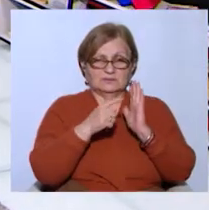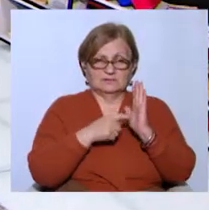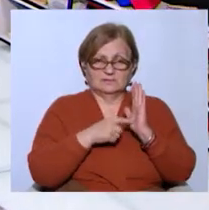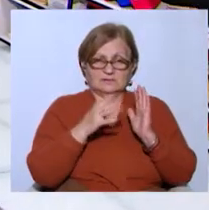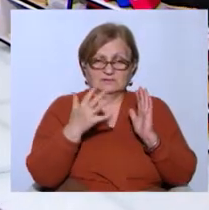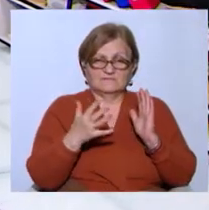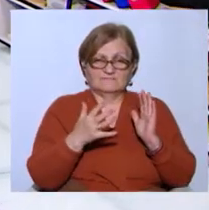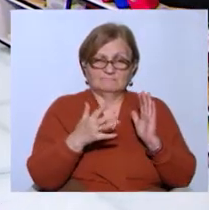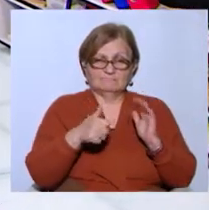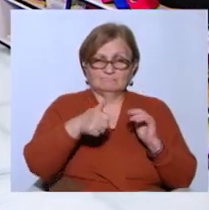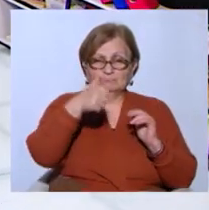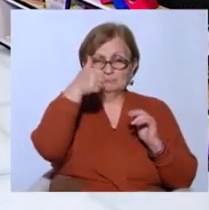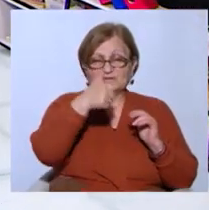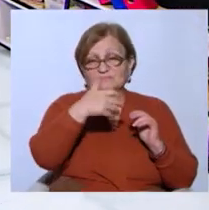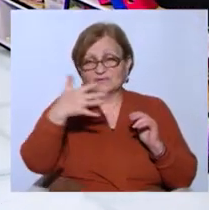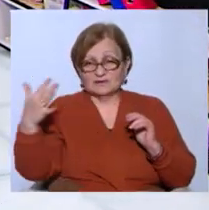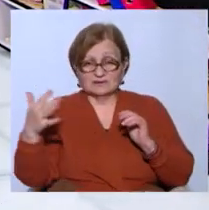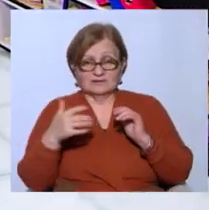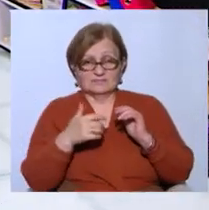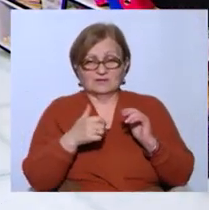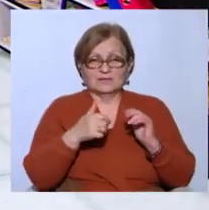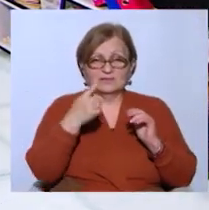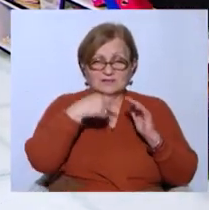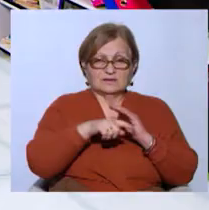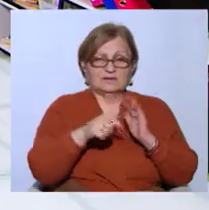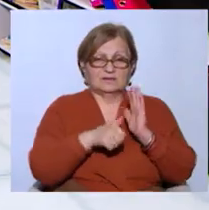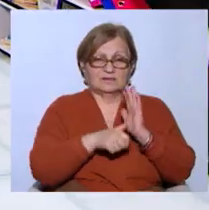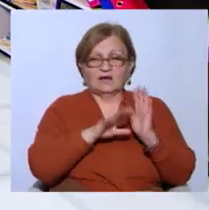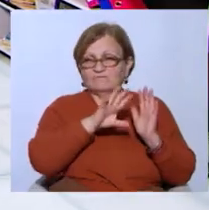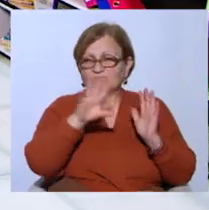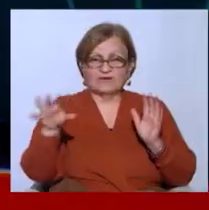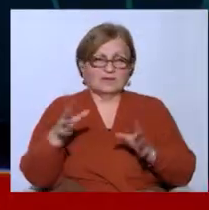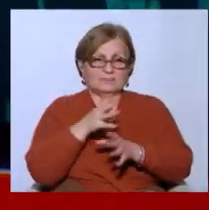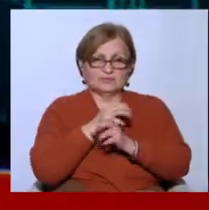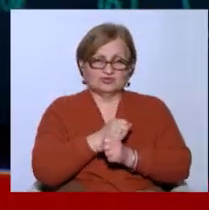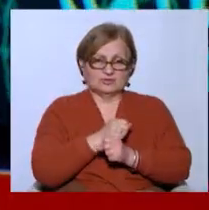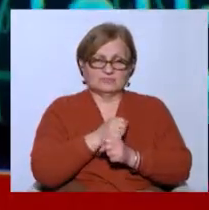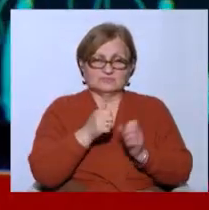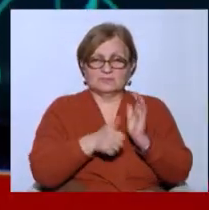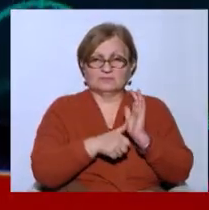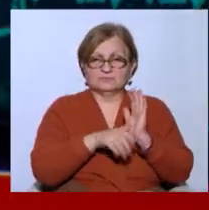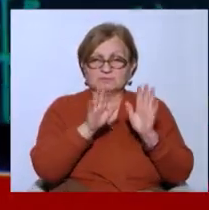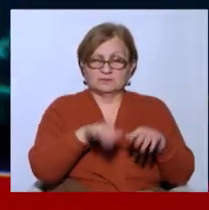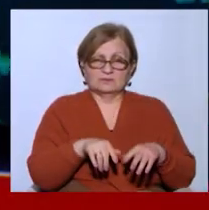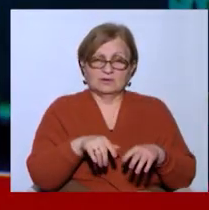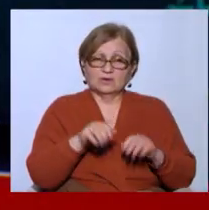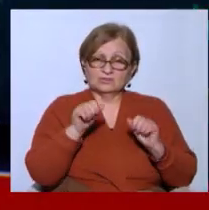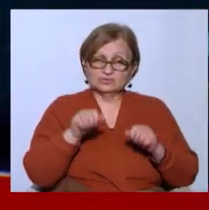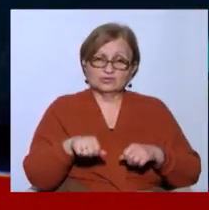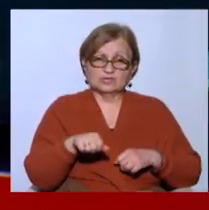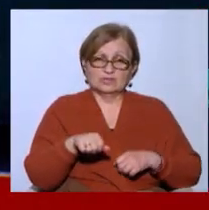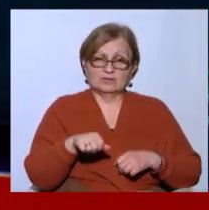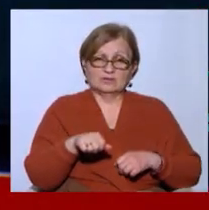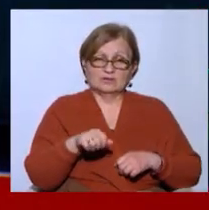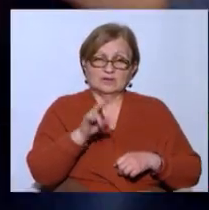6, პირველი 6 რიცხვი, პირველი 5 რიცხვი, რა თქმა უნდა, გამოვა 6, იმიტომ რომ ყველაფერი შეიკვეცება გარდა 6-ისა. და საერთოდ შეგვიძლია ჩავწეროთ უფრო ზოგადად,